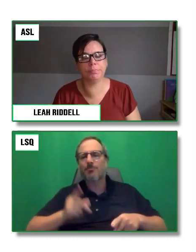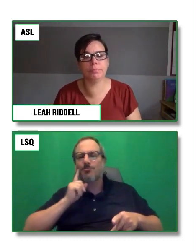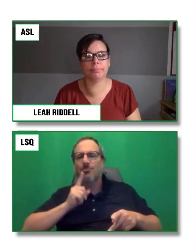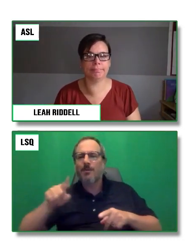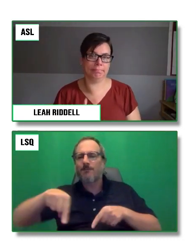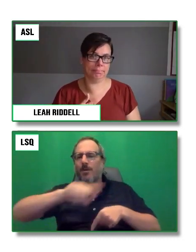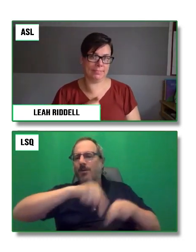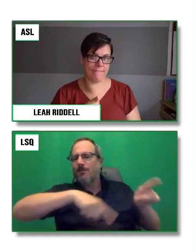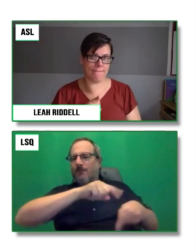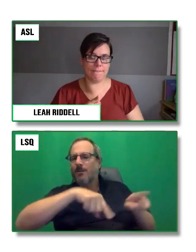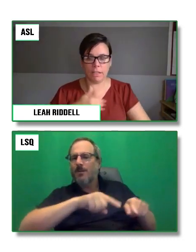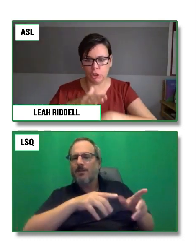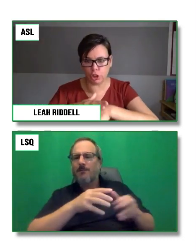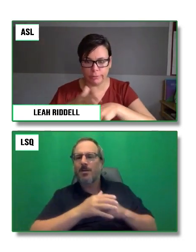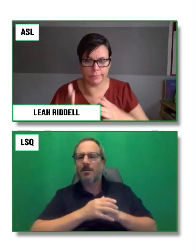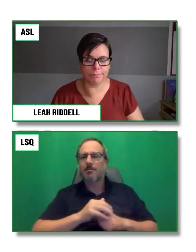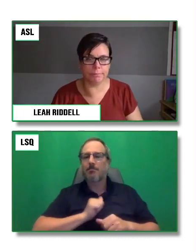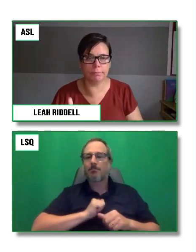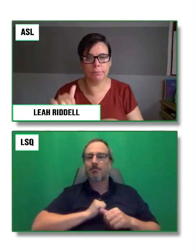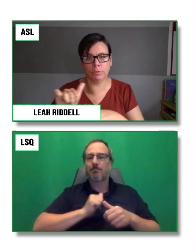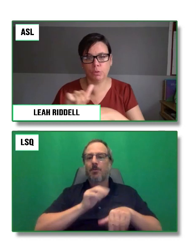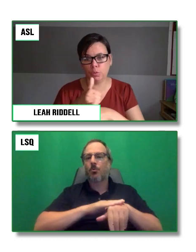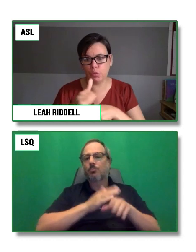accessible, moins stressante et plus